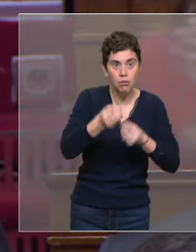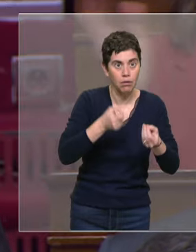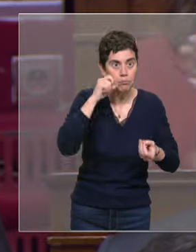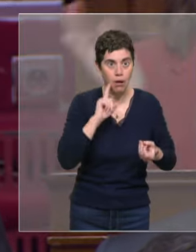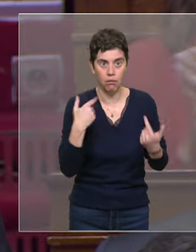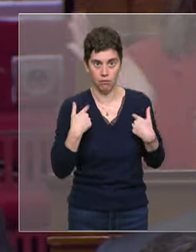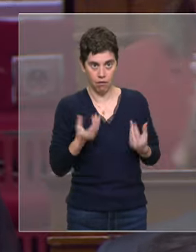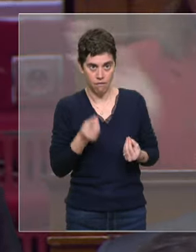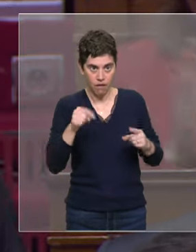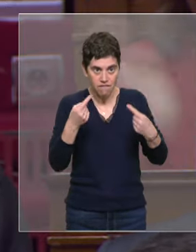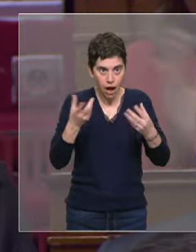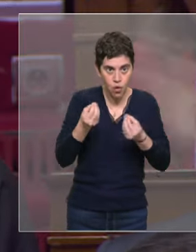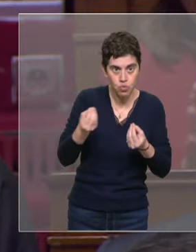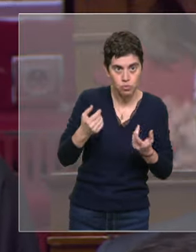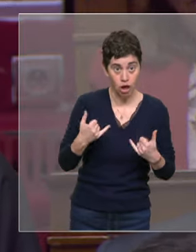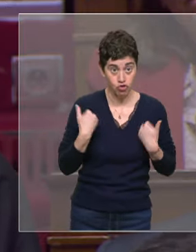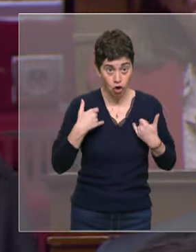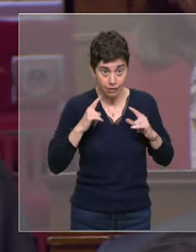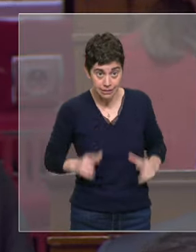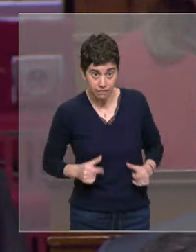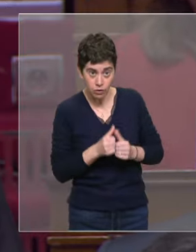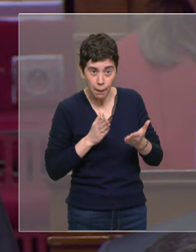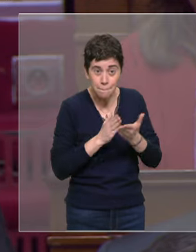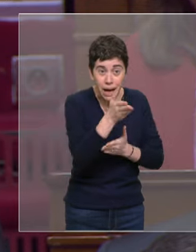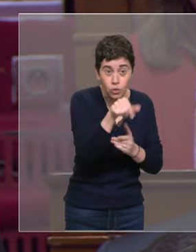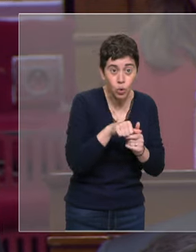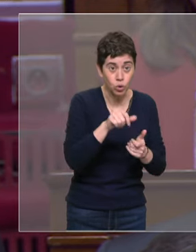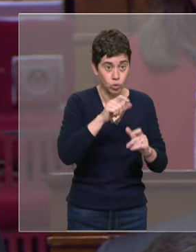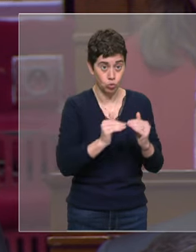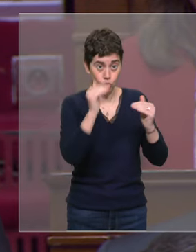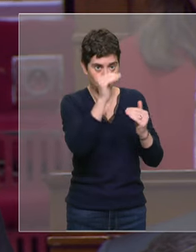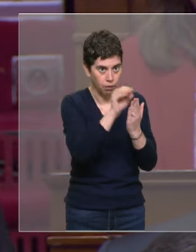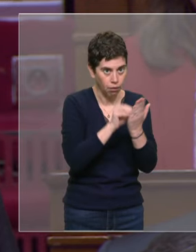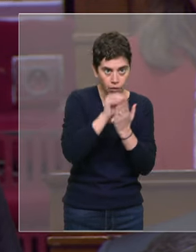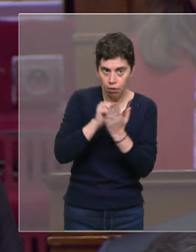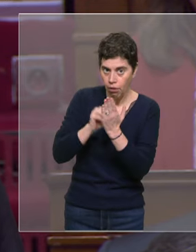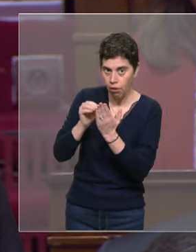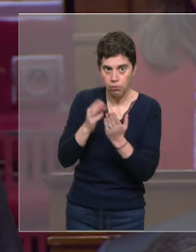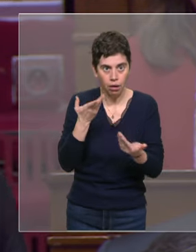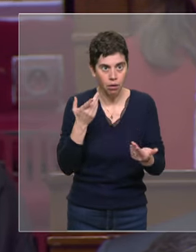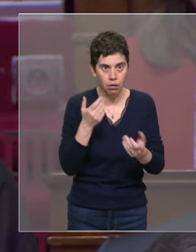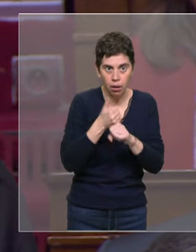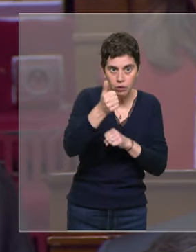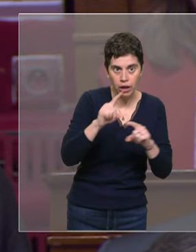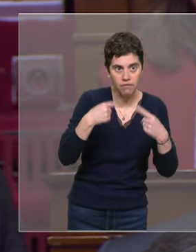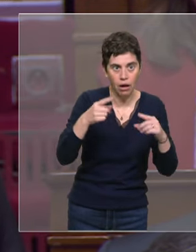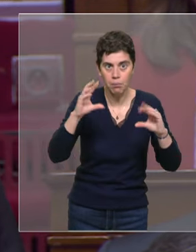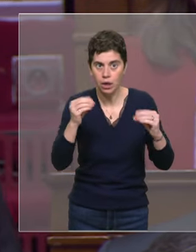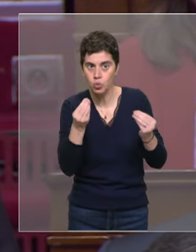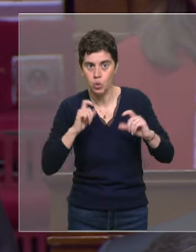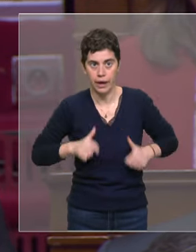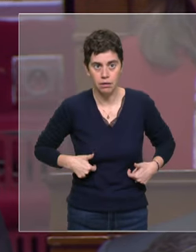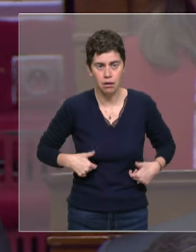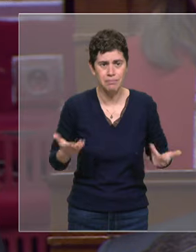jeunes lycéens remplissent leurs vœux sur Parcoursup et craignent de ne pas trouver des places pour réaliser leurs rêves d'avenir. D'autres choix étaient